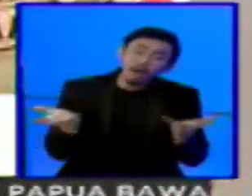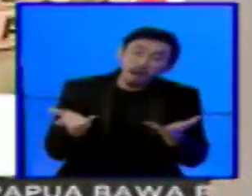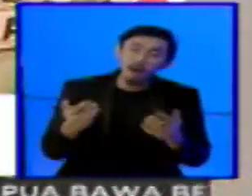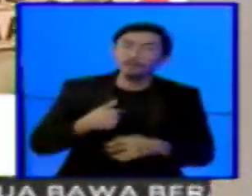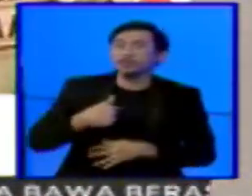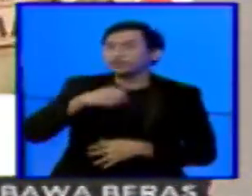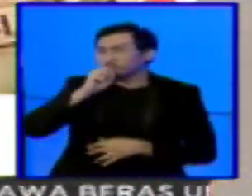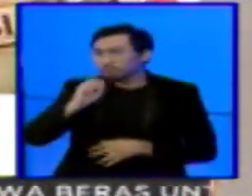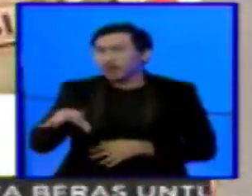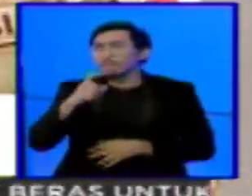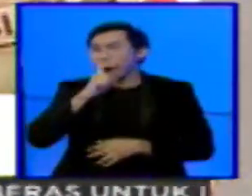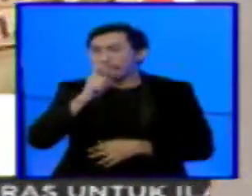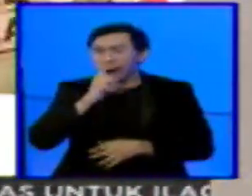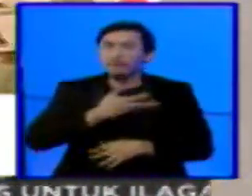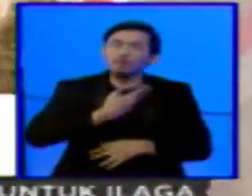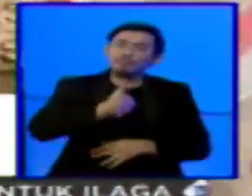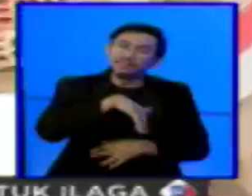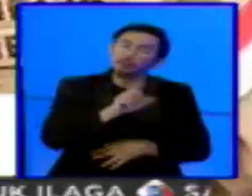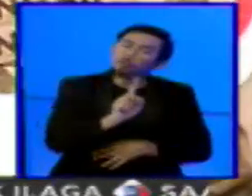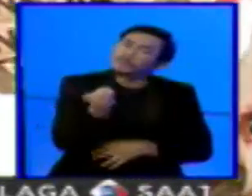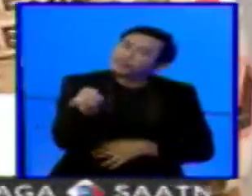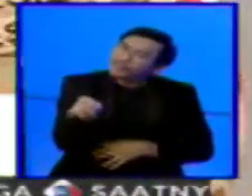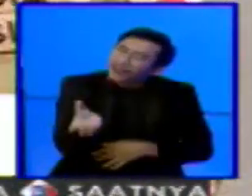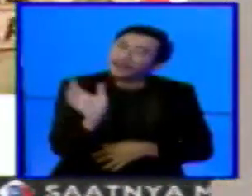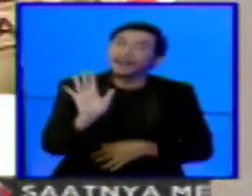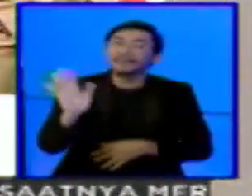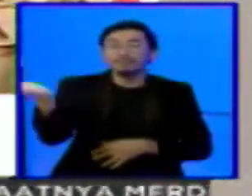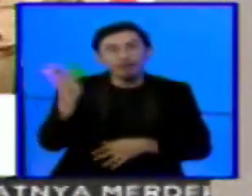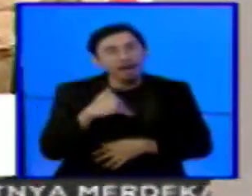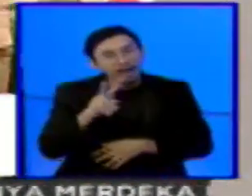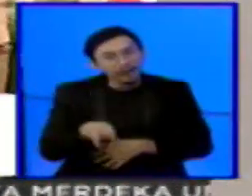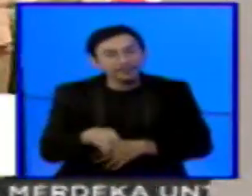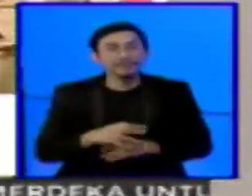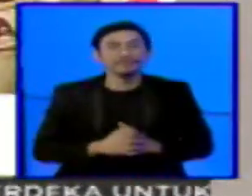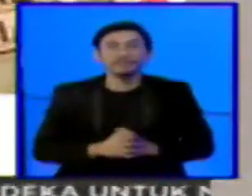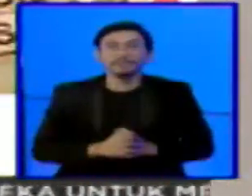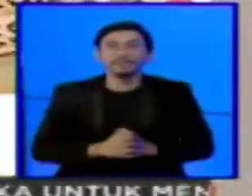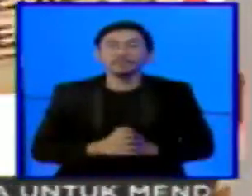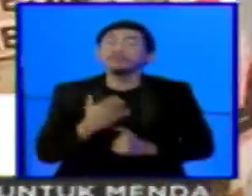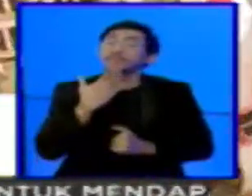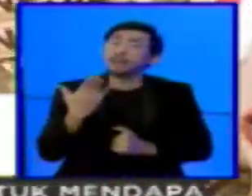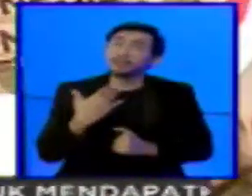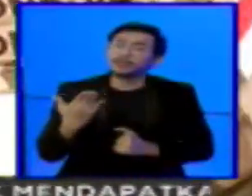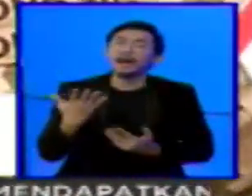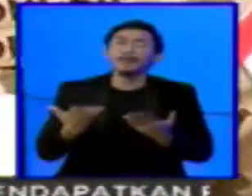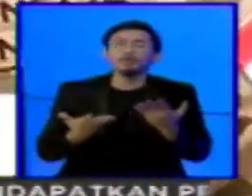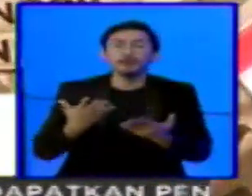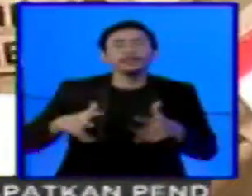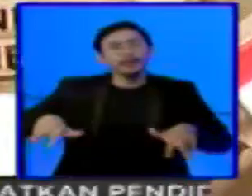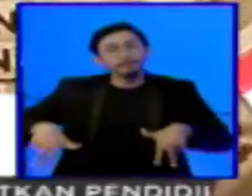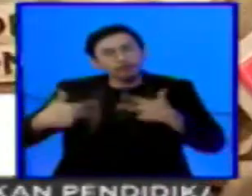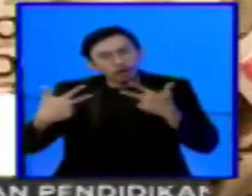pergi sebentar, nanti pulang lagi gitu. Di sana kita cuma bisa ya video call ya. Video call itu pun kalau ada sinyal, kalau kita memang